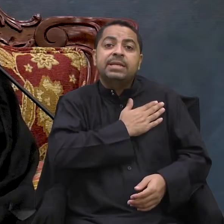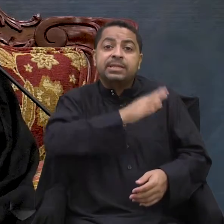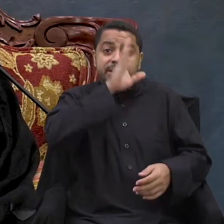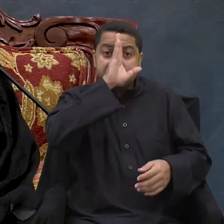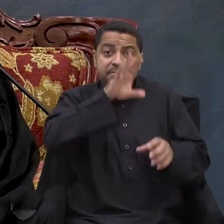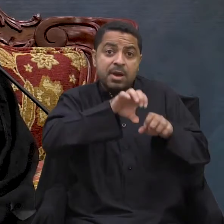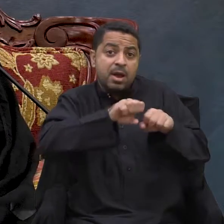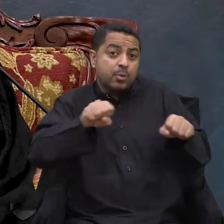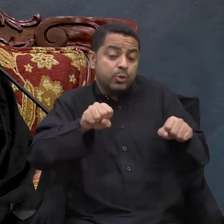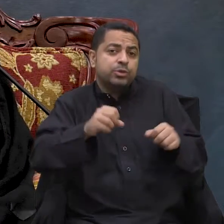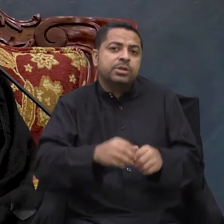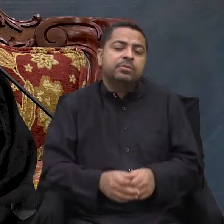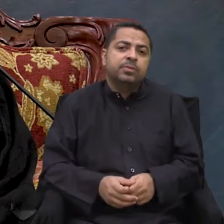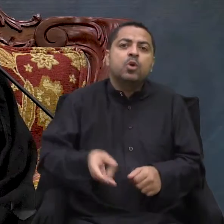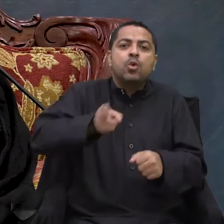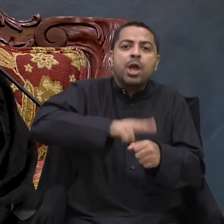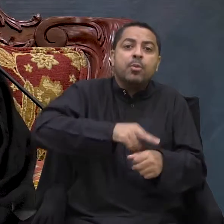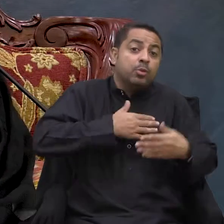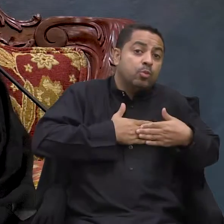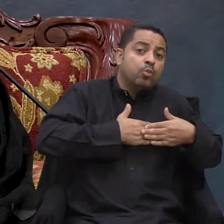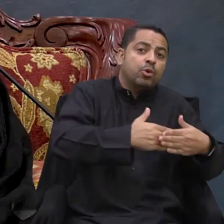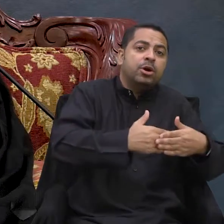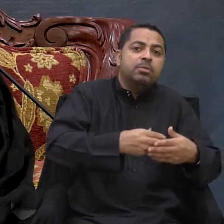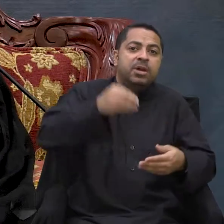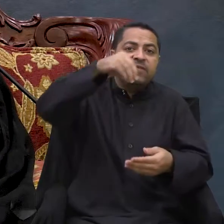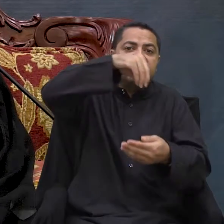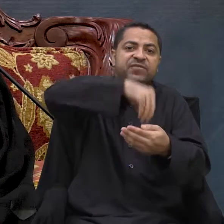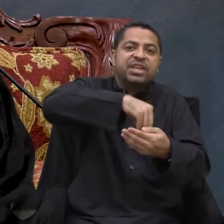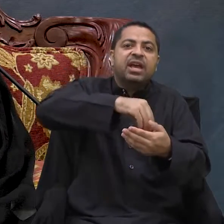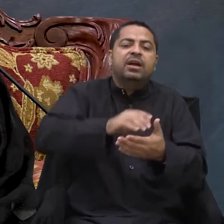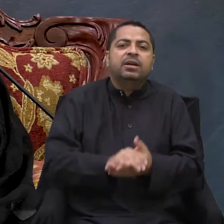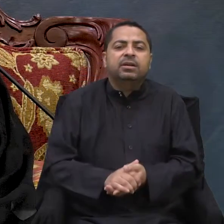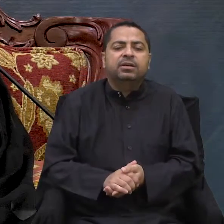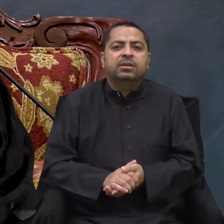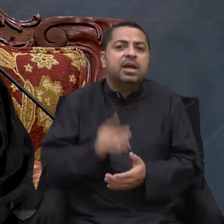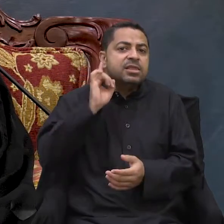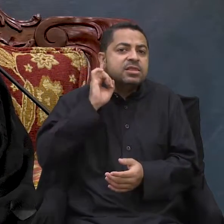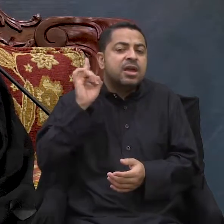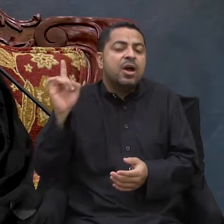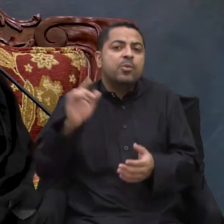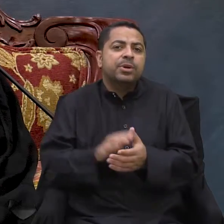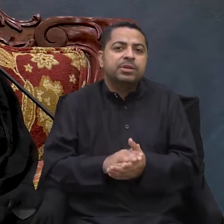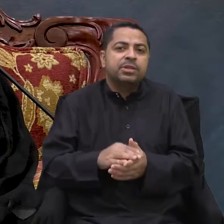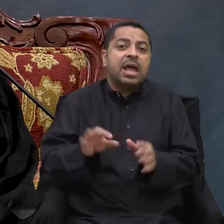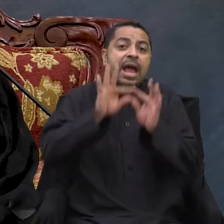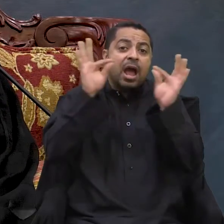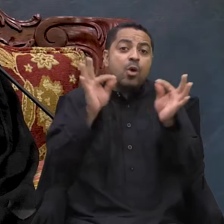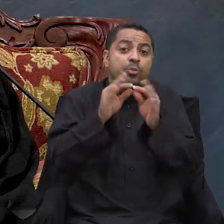أحبها. ويحب من فيها، في بعض الروايات: ما اجتمع قوم